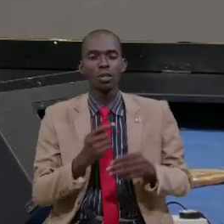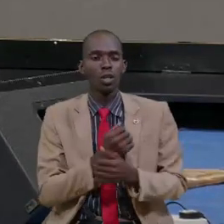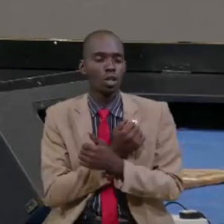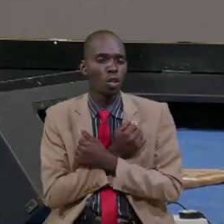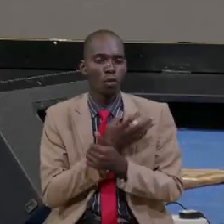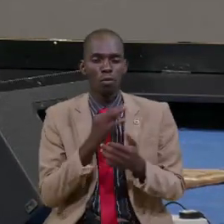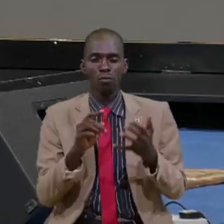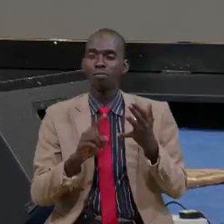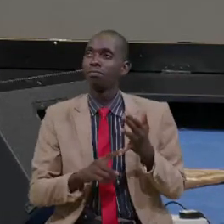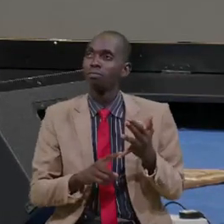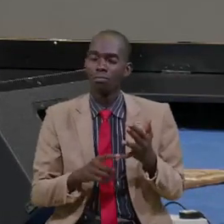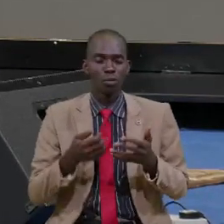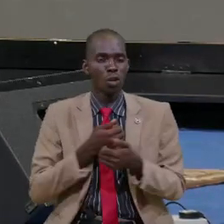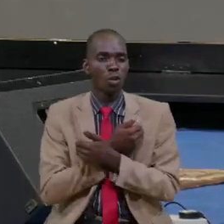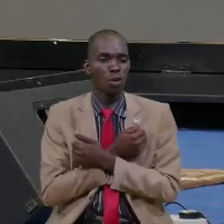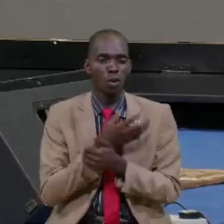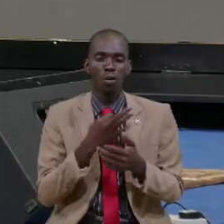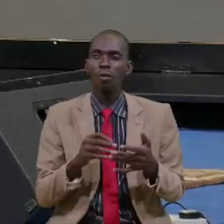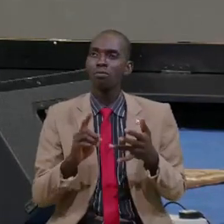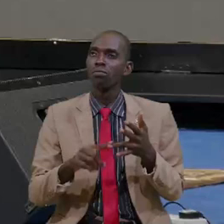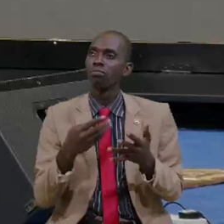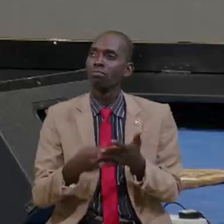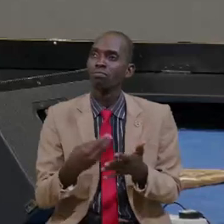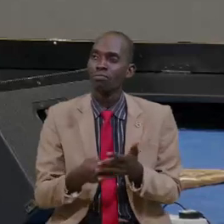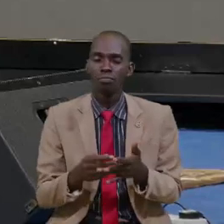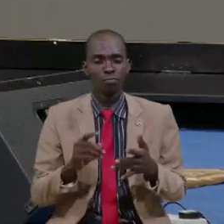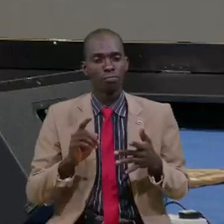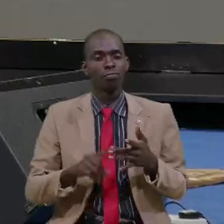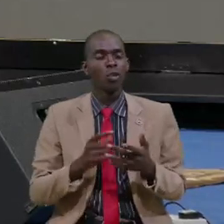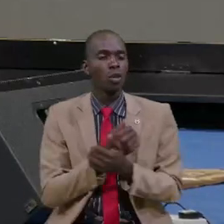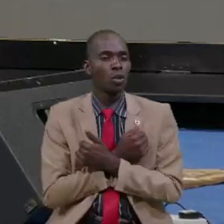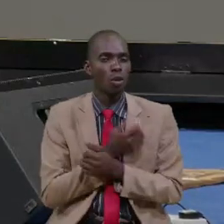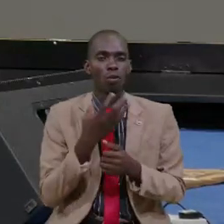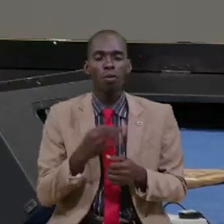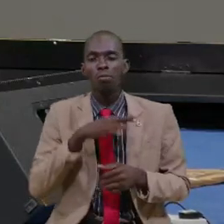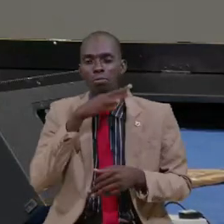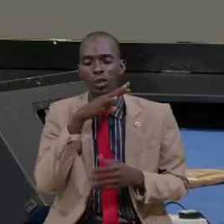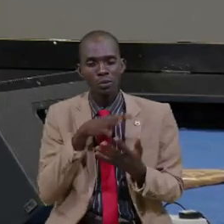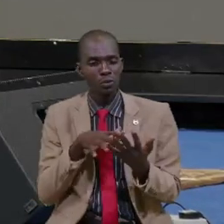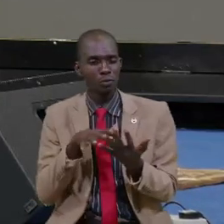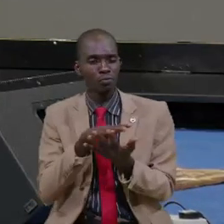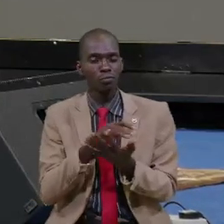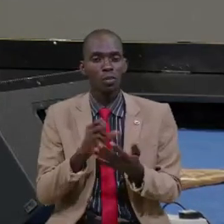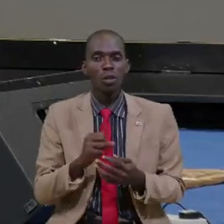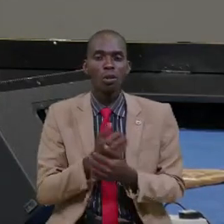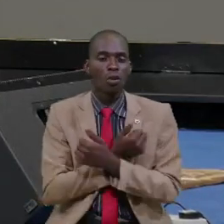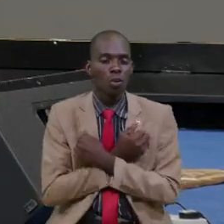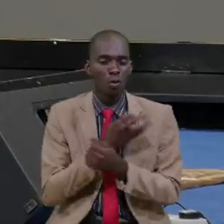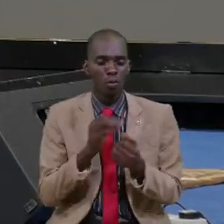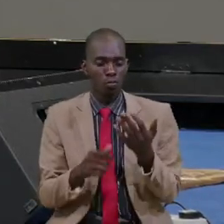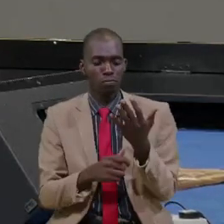chair, l'amour de l'argent, j'ai permis à l'amour de la pornographie, j'ai permis à l'amour de la